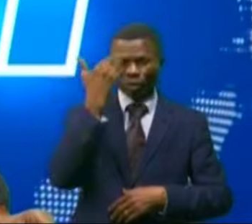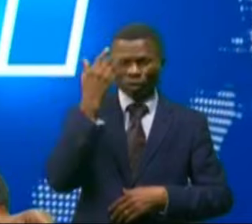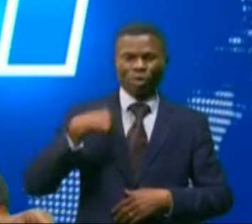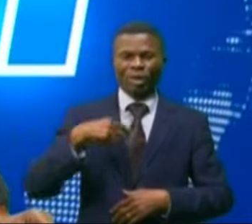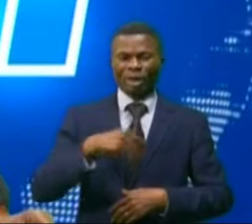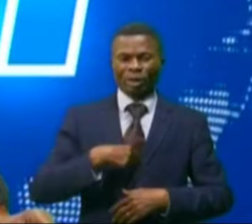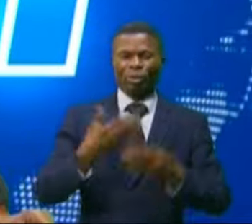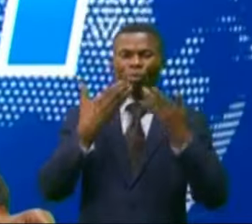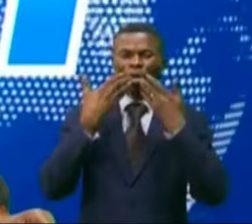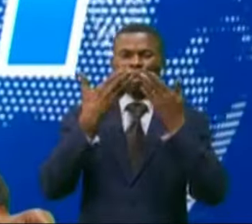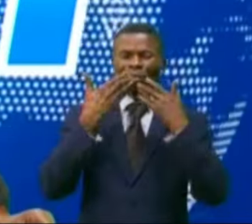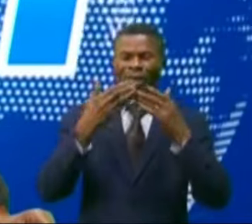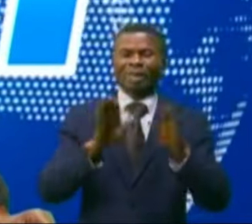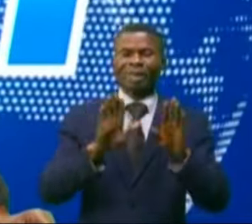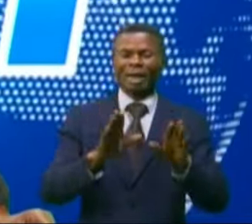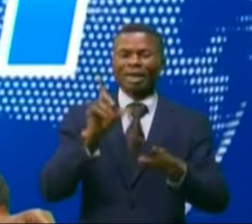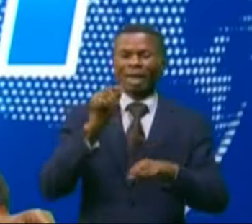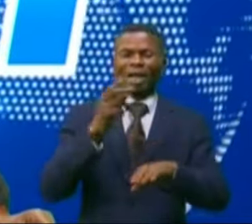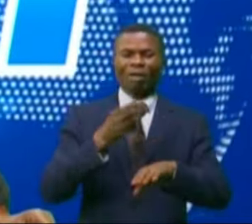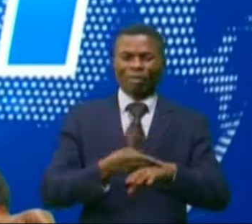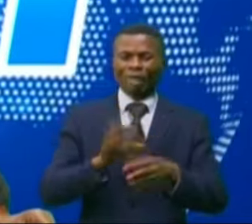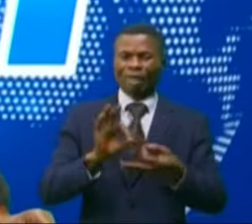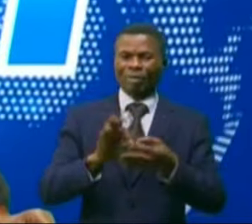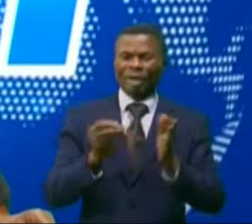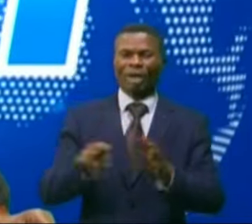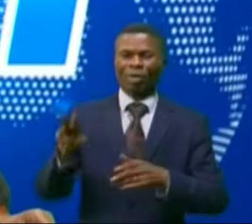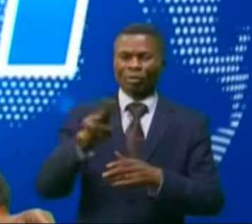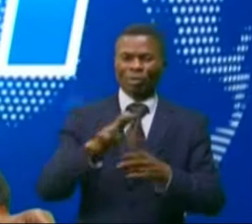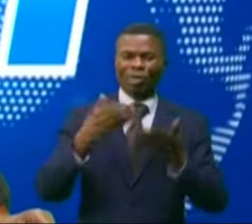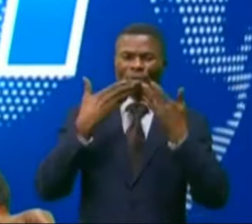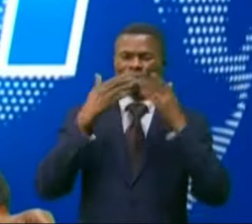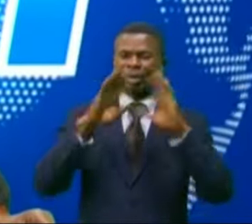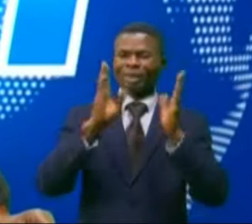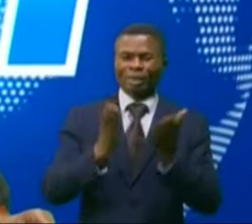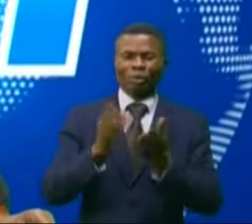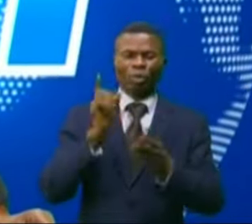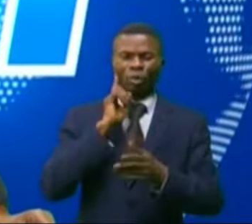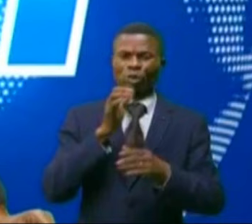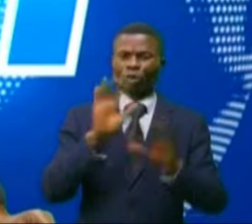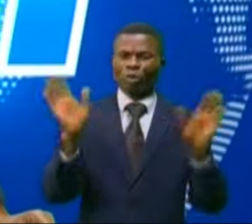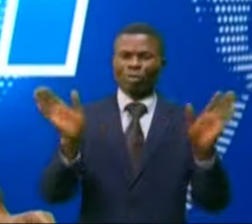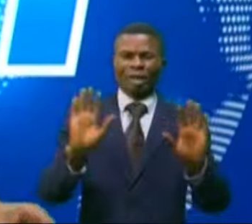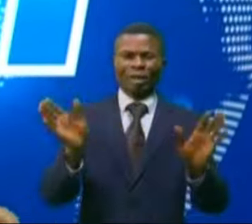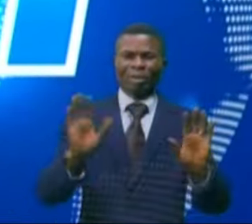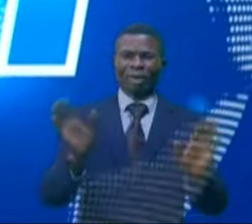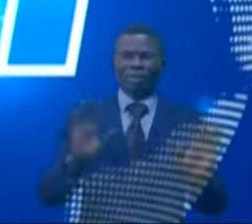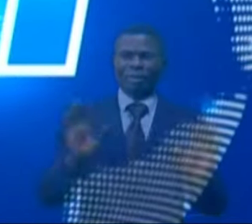Zingoy pour la grande suite d'actualités. Au revoir.